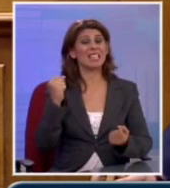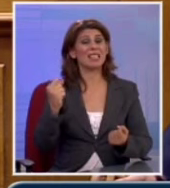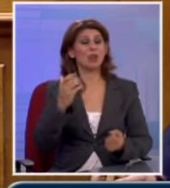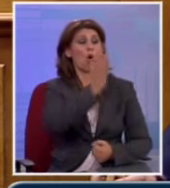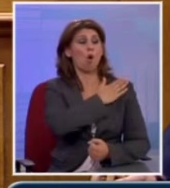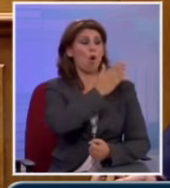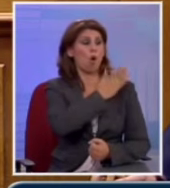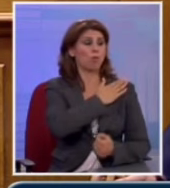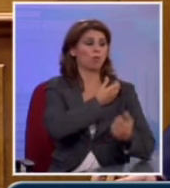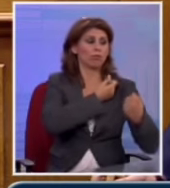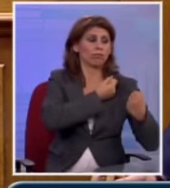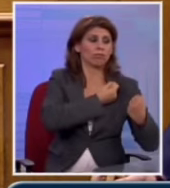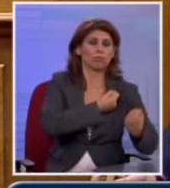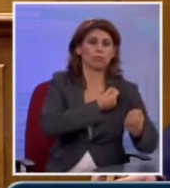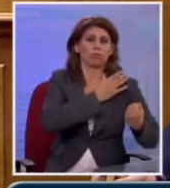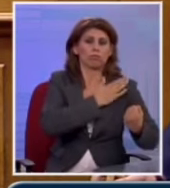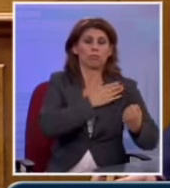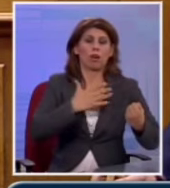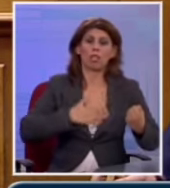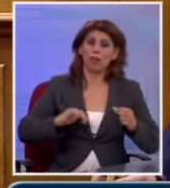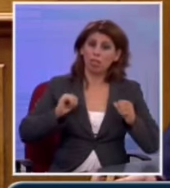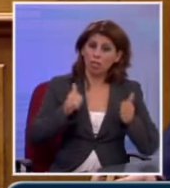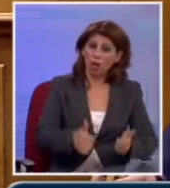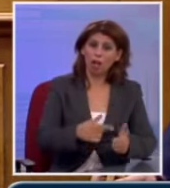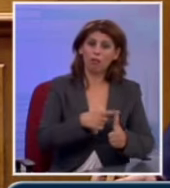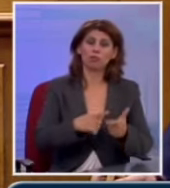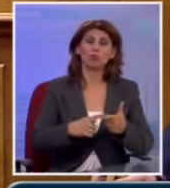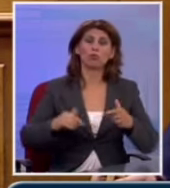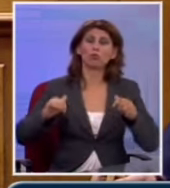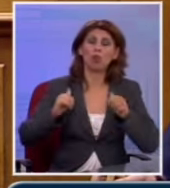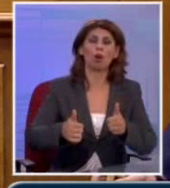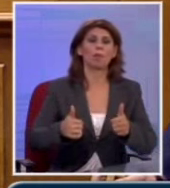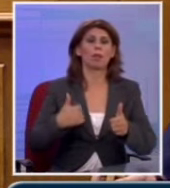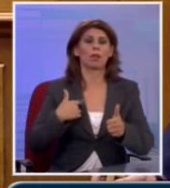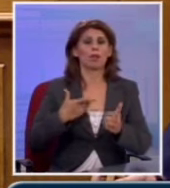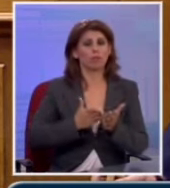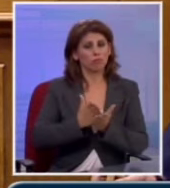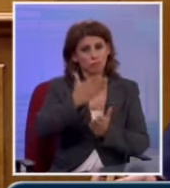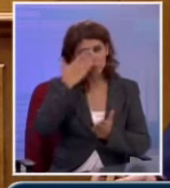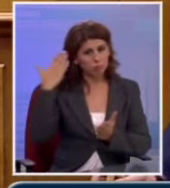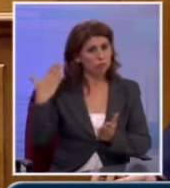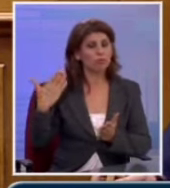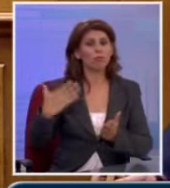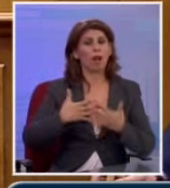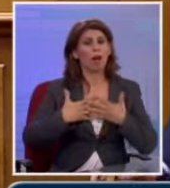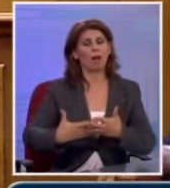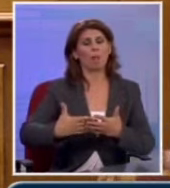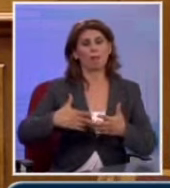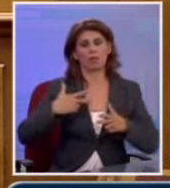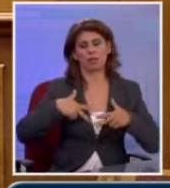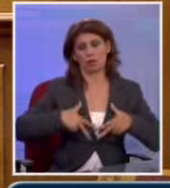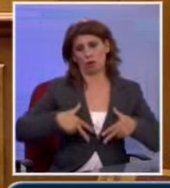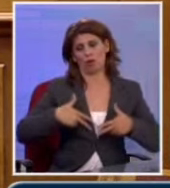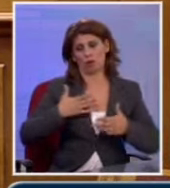για να τις σηκώσουν. Χρειάζεται θάρρος, χρειάζεται τόλμη, χρειάζεται αρετή, χρειάζεται πατριωτισμός. Και